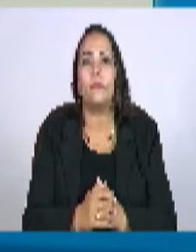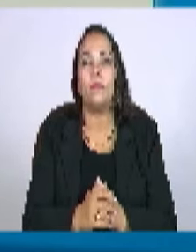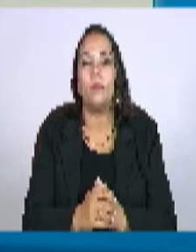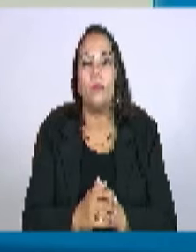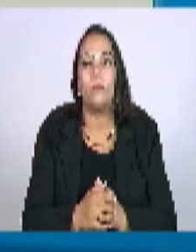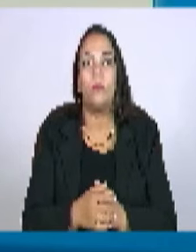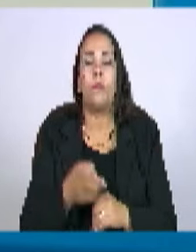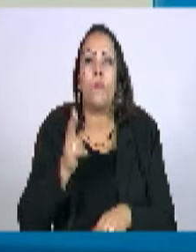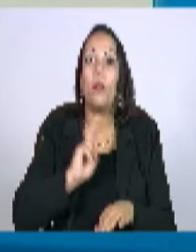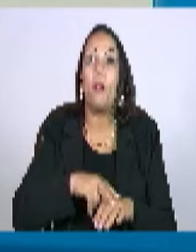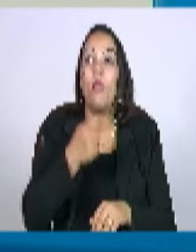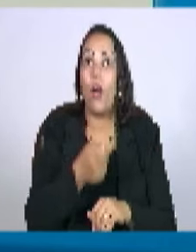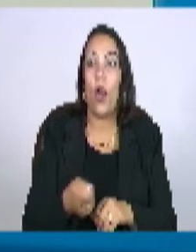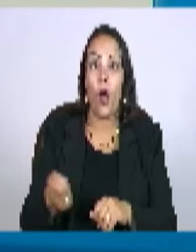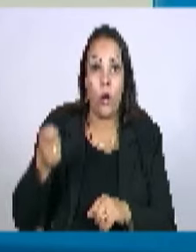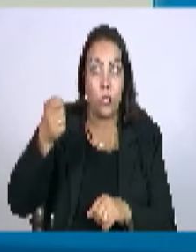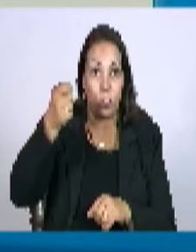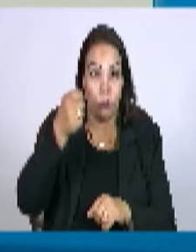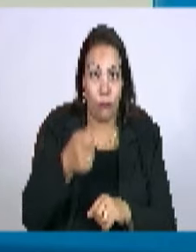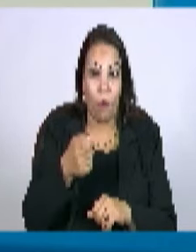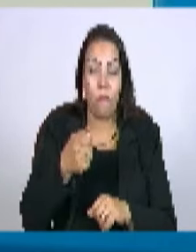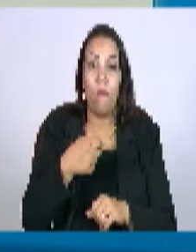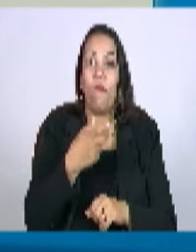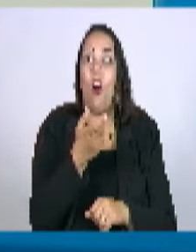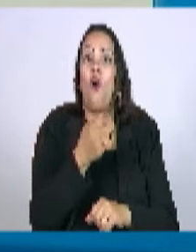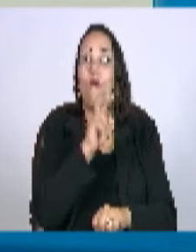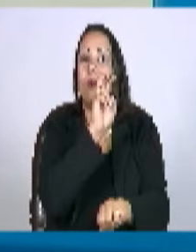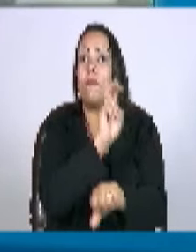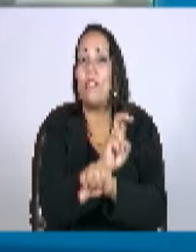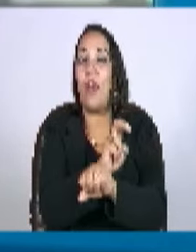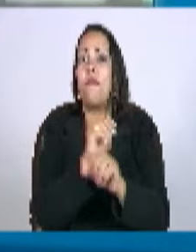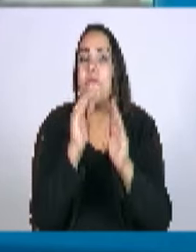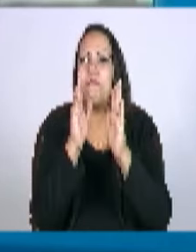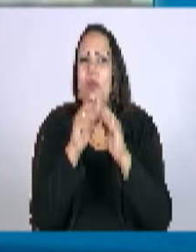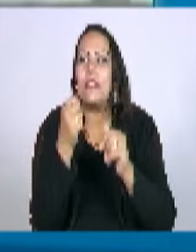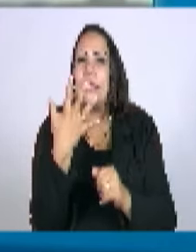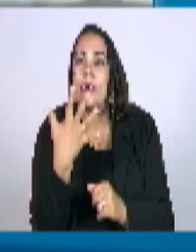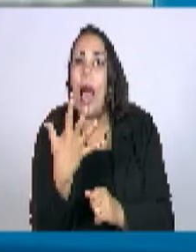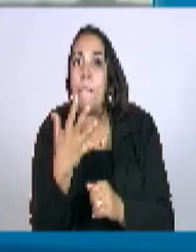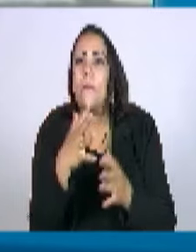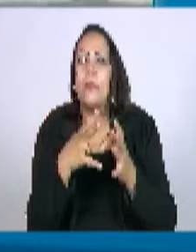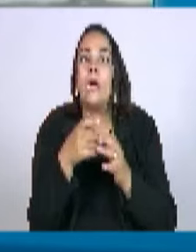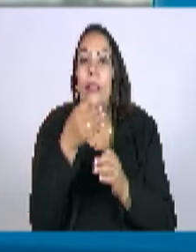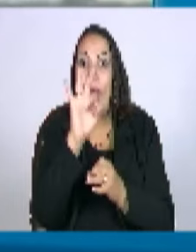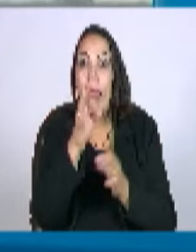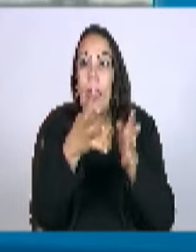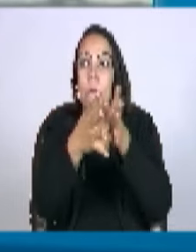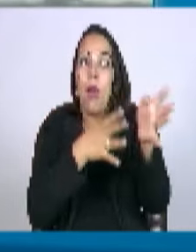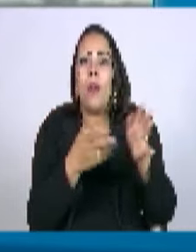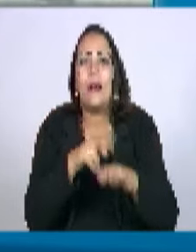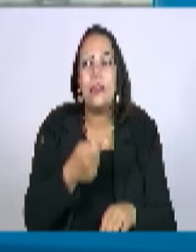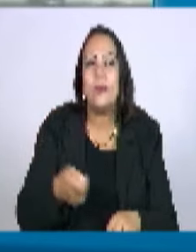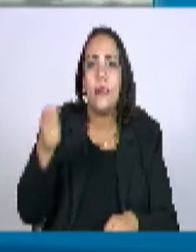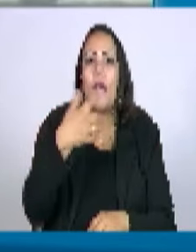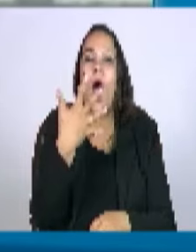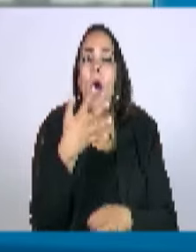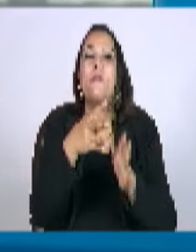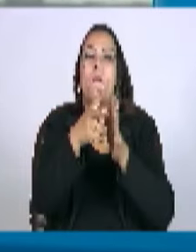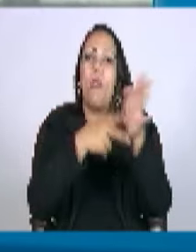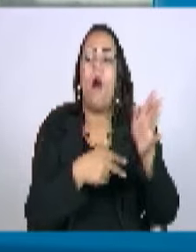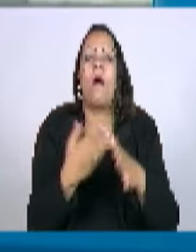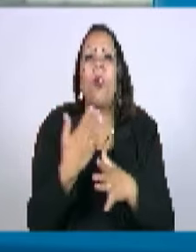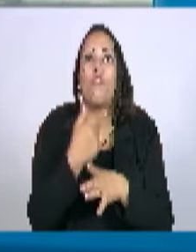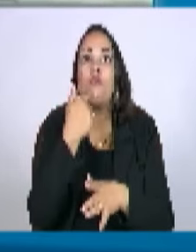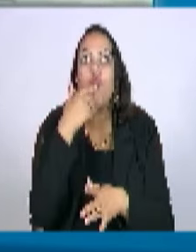واضاف الى القرض اللي مصر حصلت عليه ب 3 مليار خمسه مليارات اخرى اصبحت مصر لديها القرض